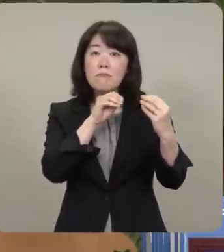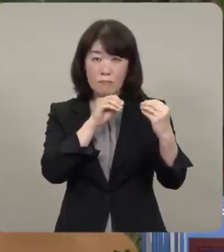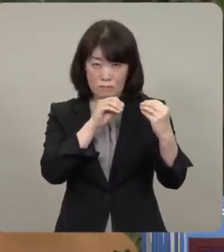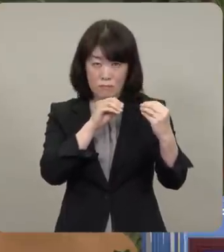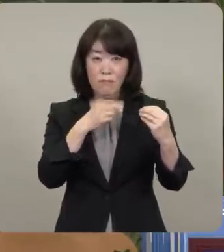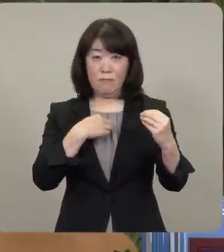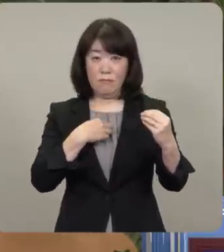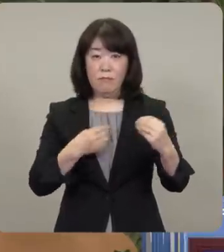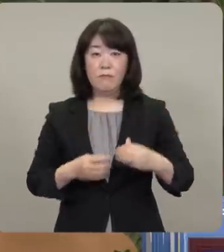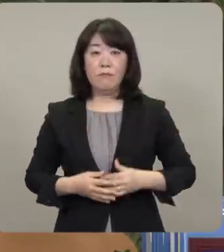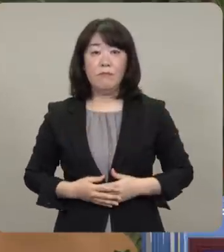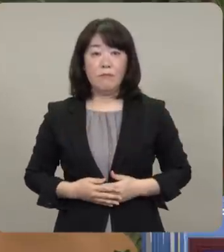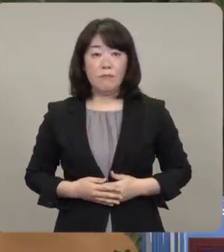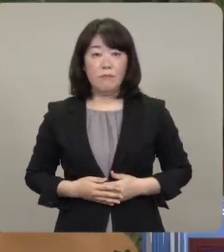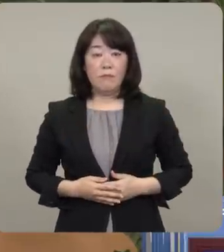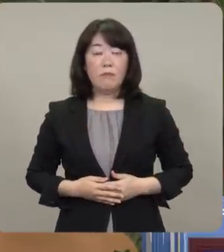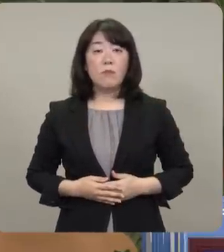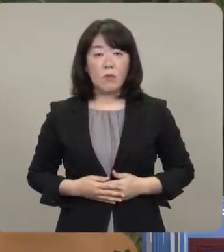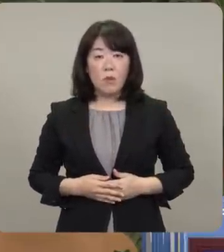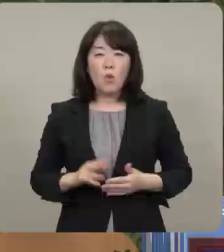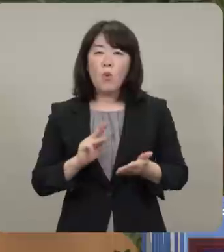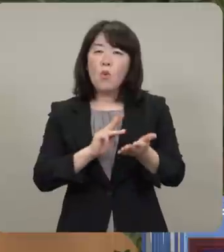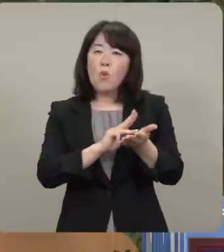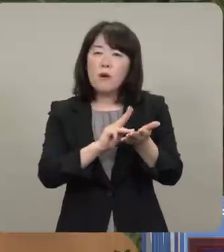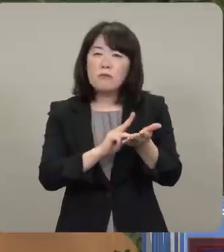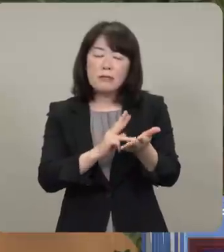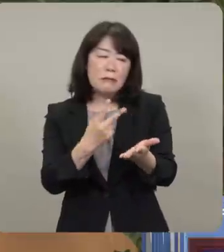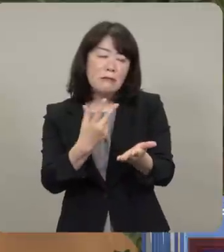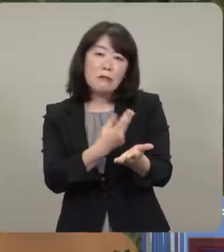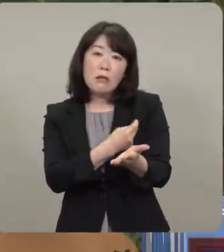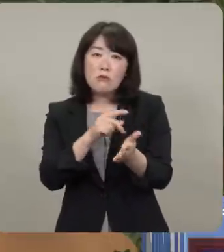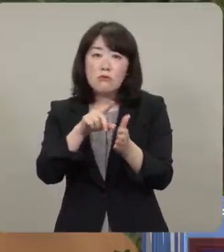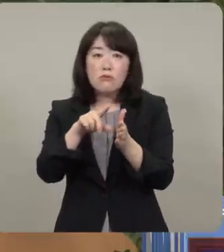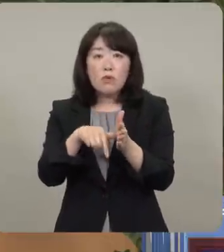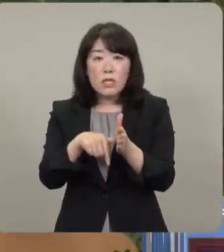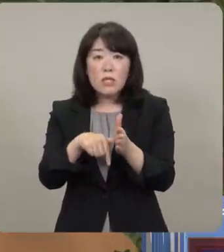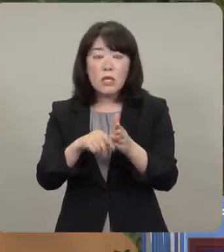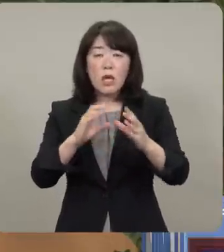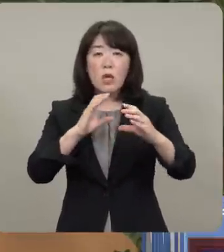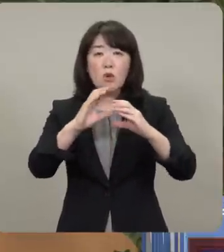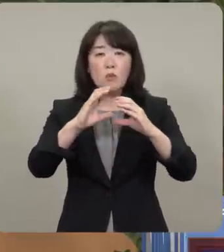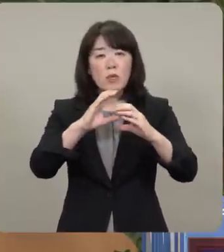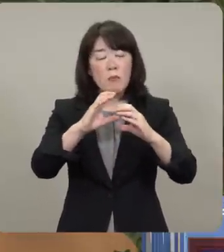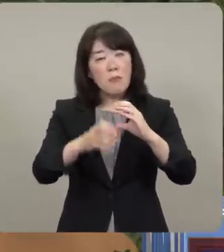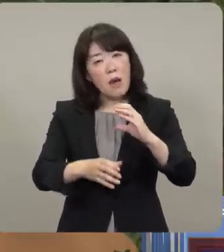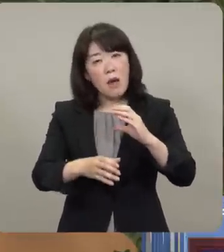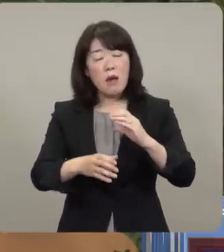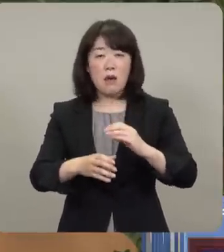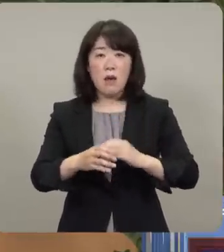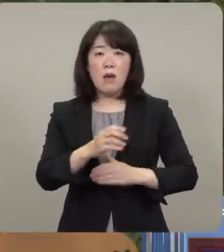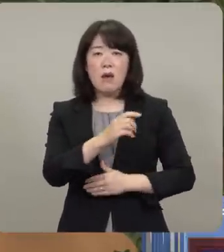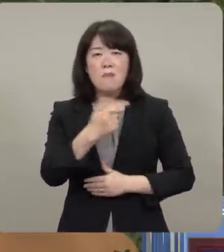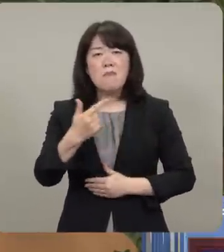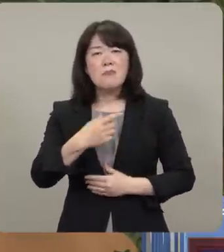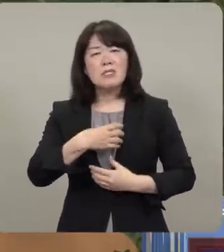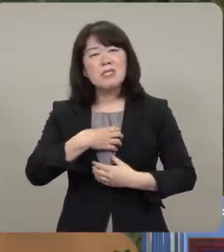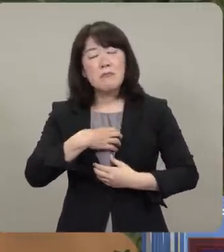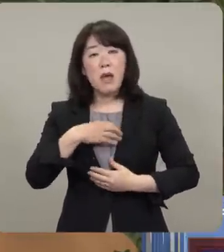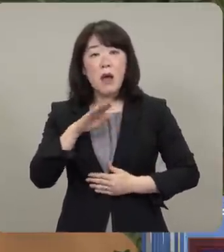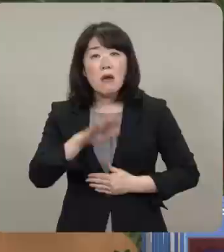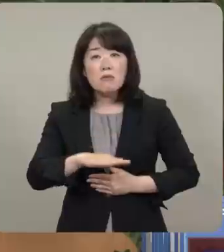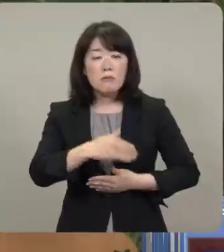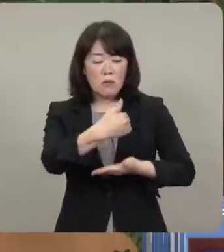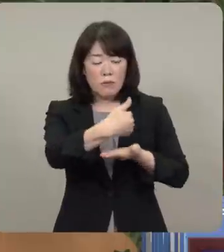ございましたワクチンの接種に関してコミュニケーションの面でとても不安であるといった